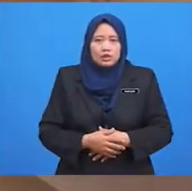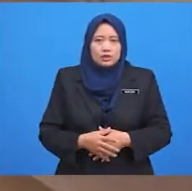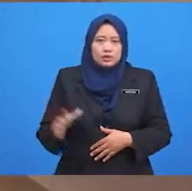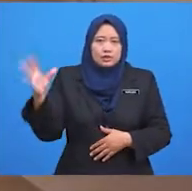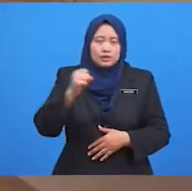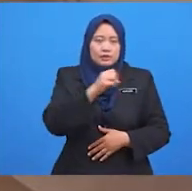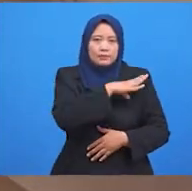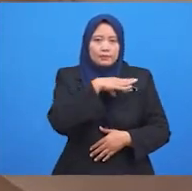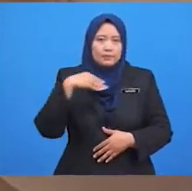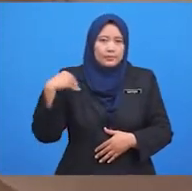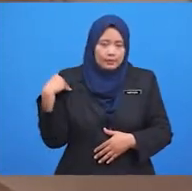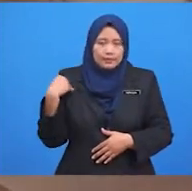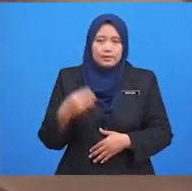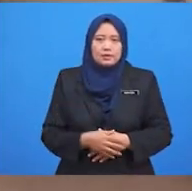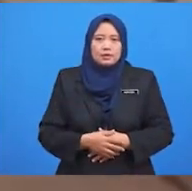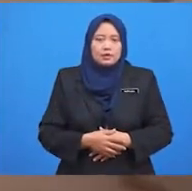menguatkan otot.